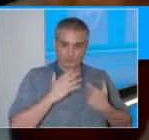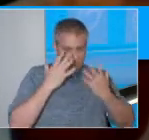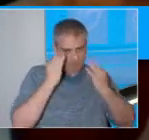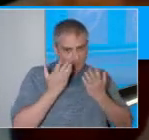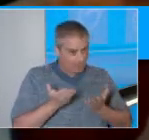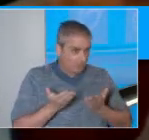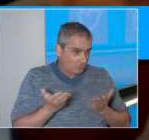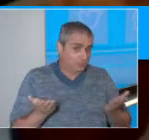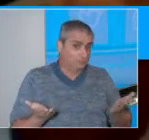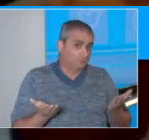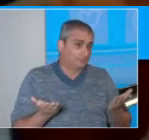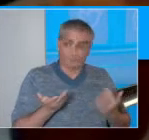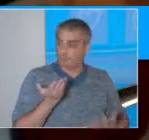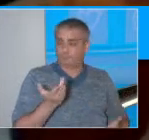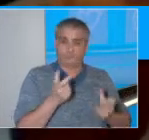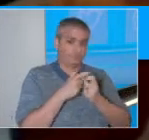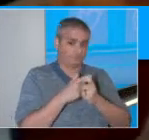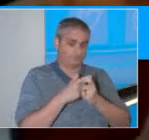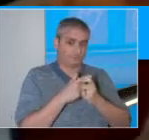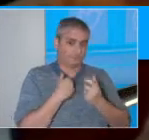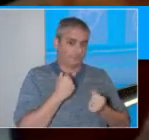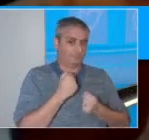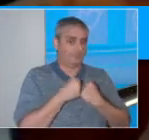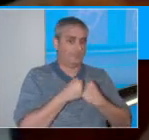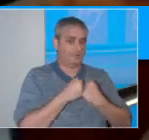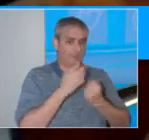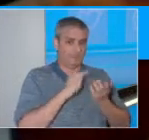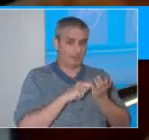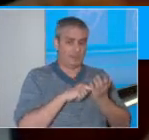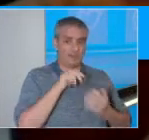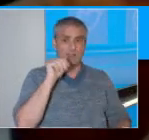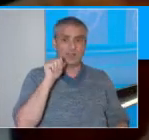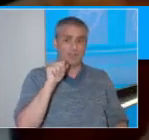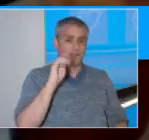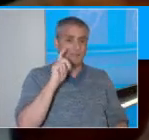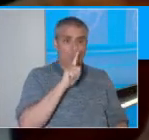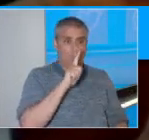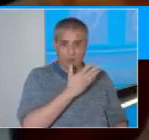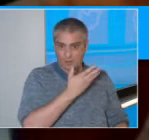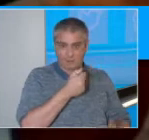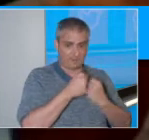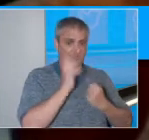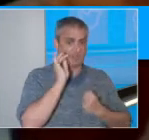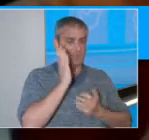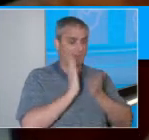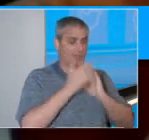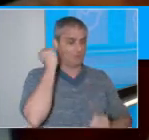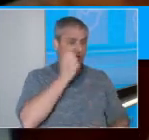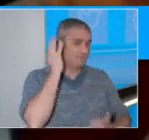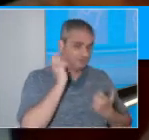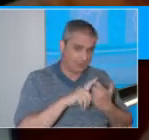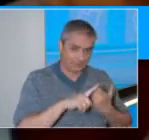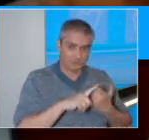מעריכה אותה על זה. הזכרת לפני זה את המאבק בגלל אלירן מלול, המאבק נגד אלימות ורצח